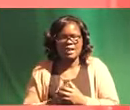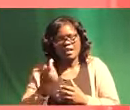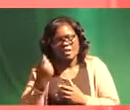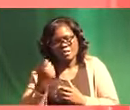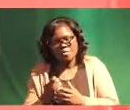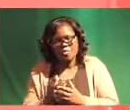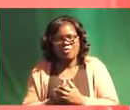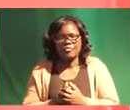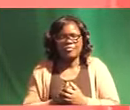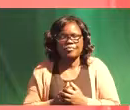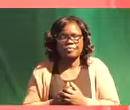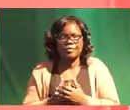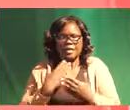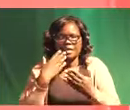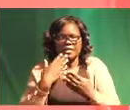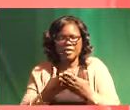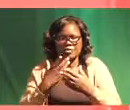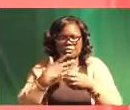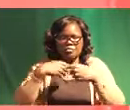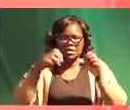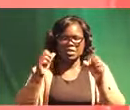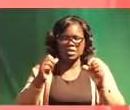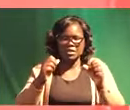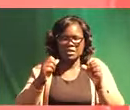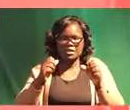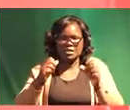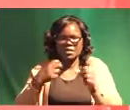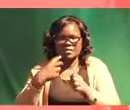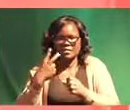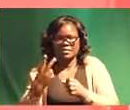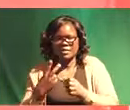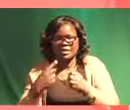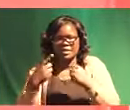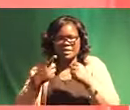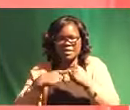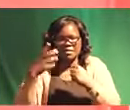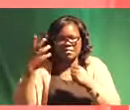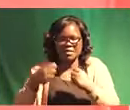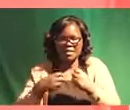machache kabisa kushukuru wewe rais. Within